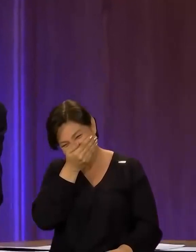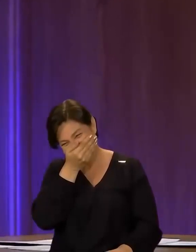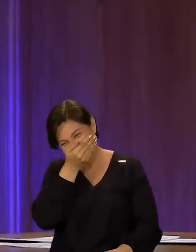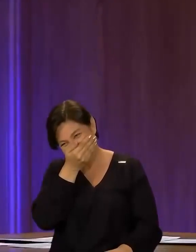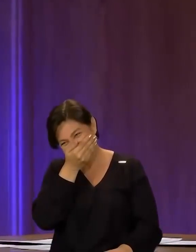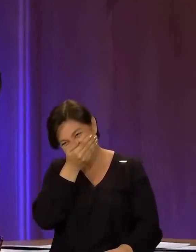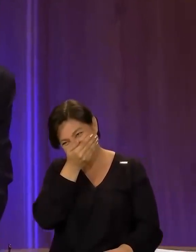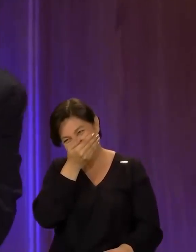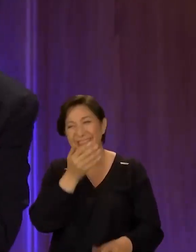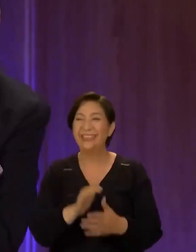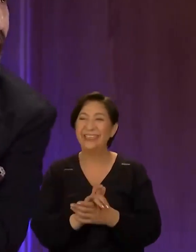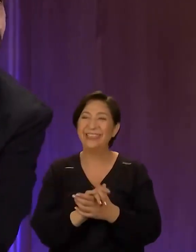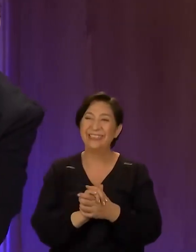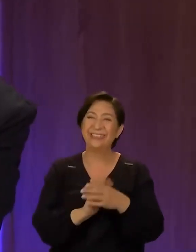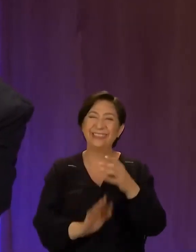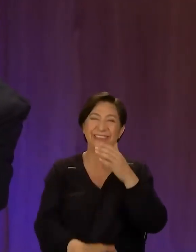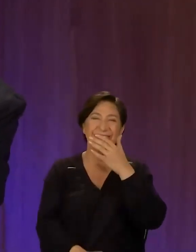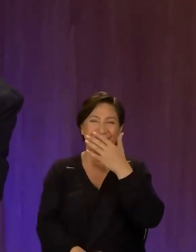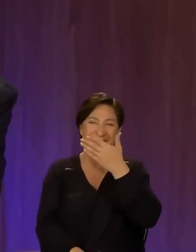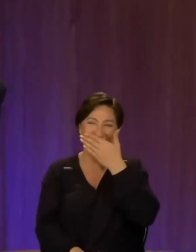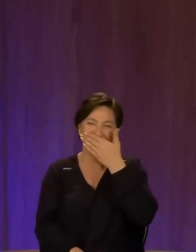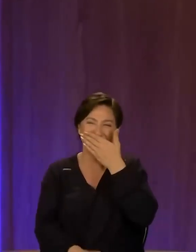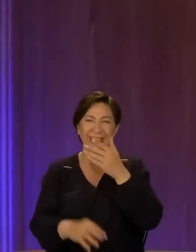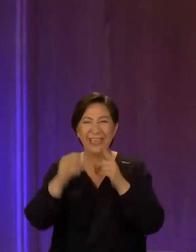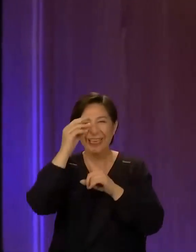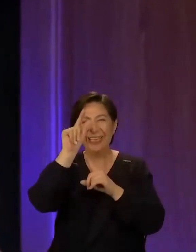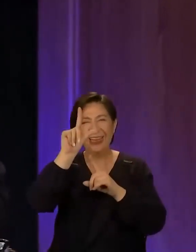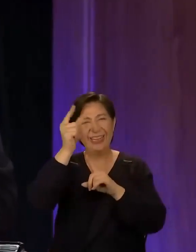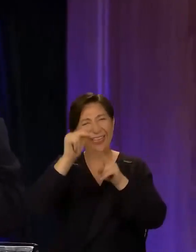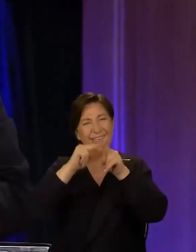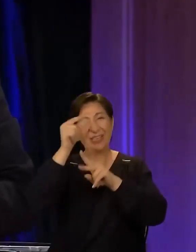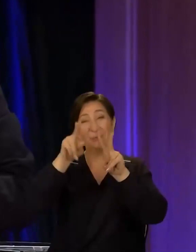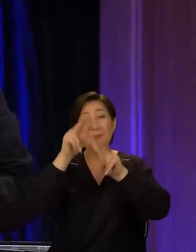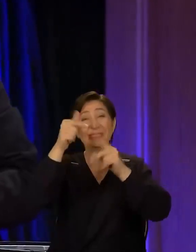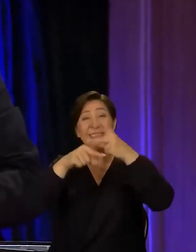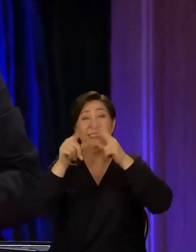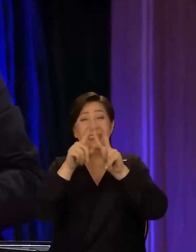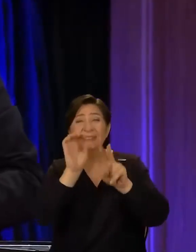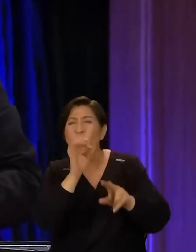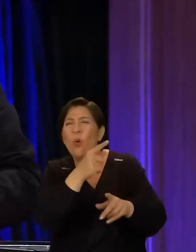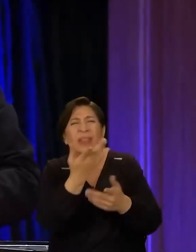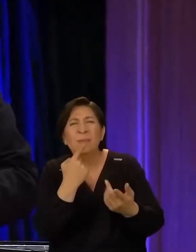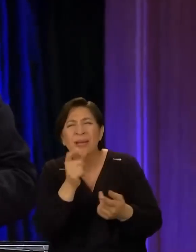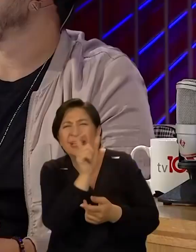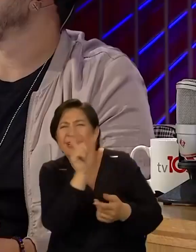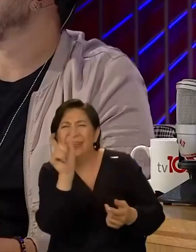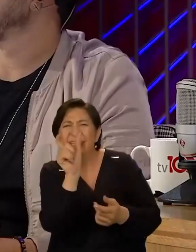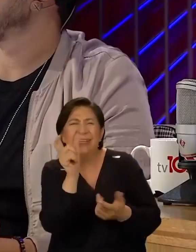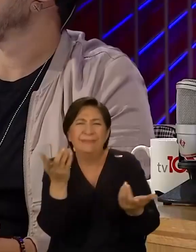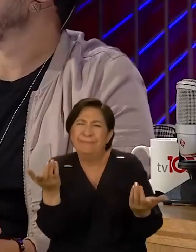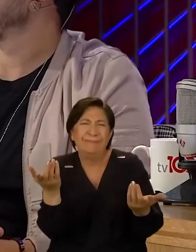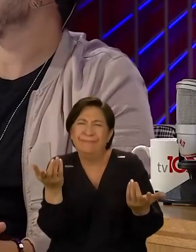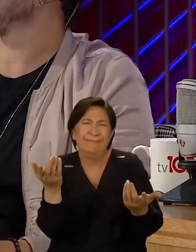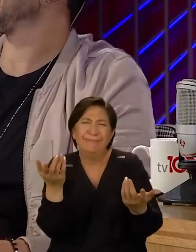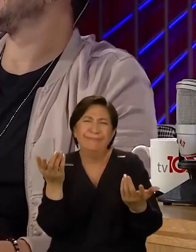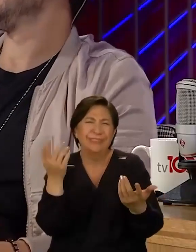Kimsenin kafası yani. Ne yazacağız? İlikimize benziyor. Ne yazacağız? İlikimizin, ilikimizin.